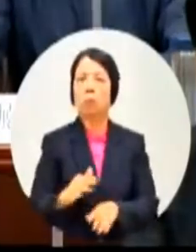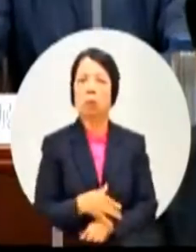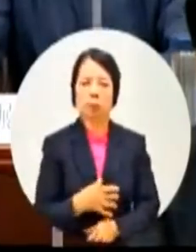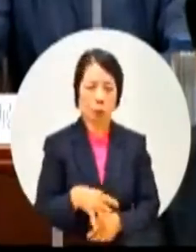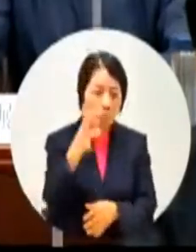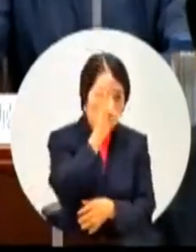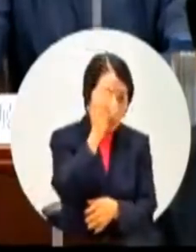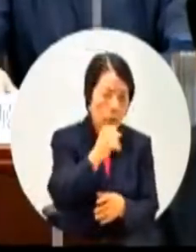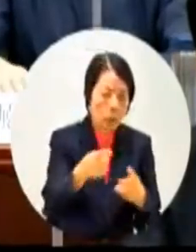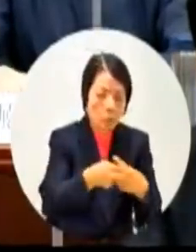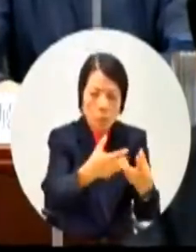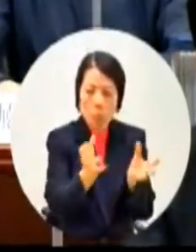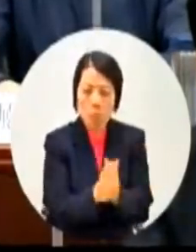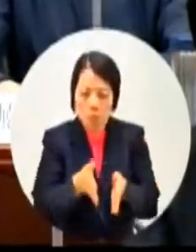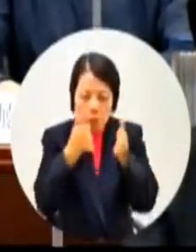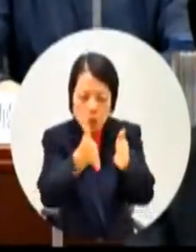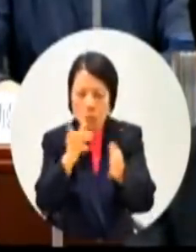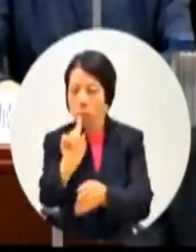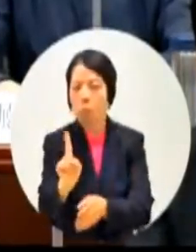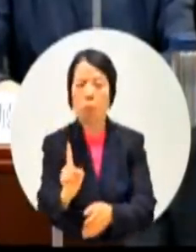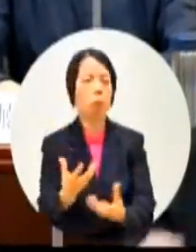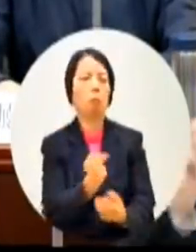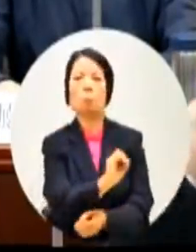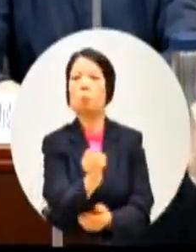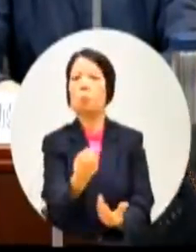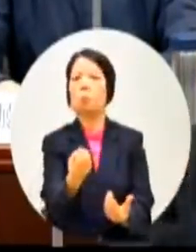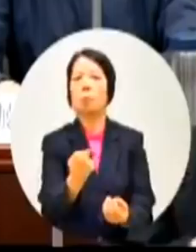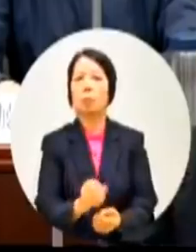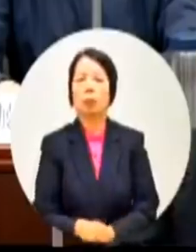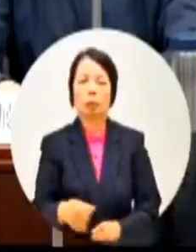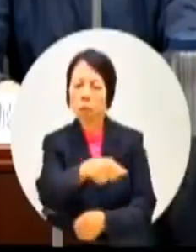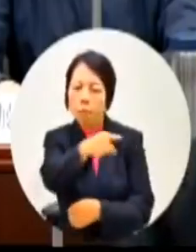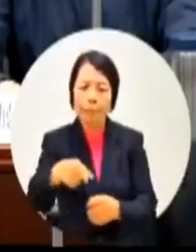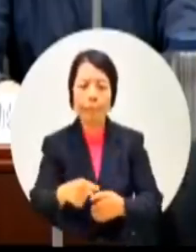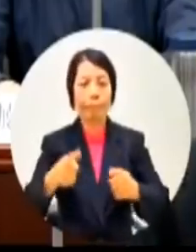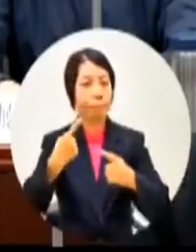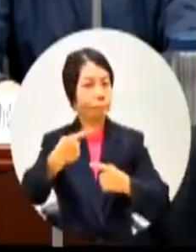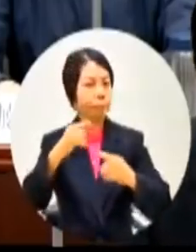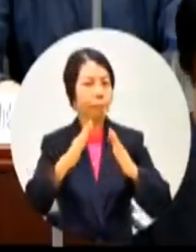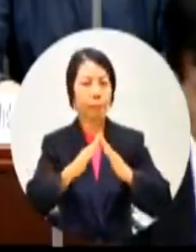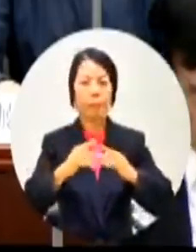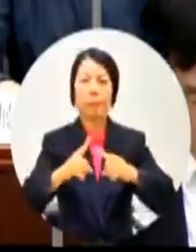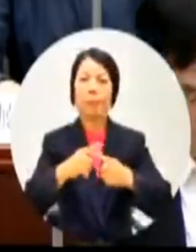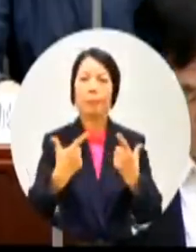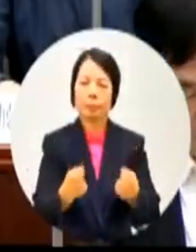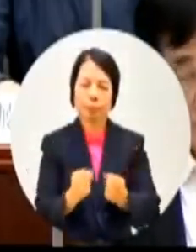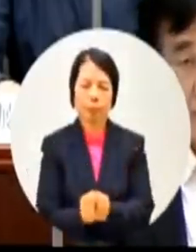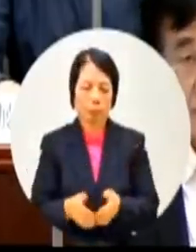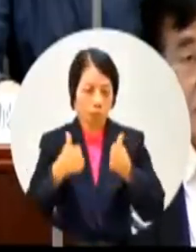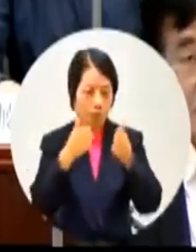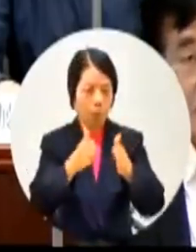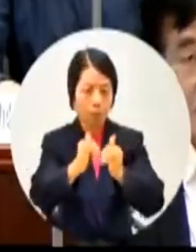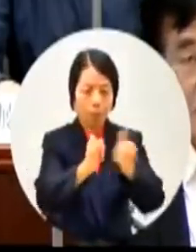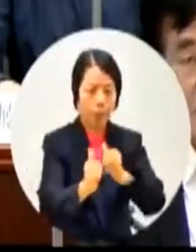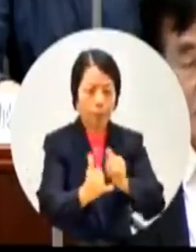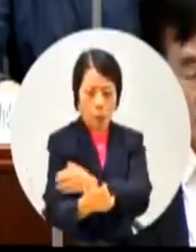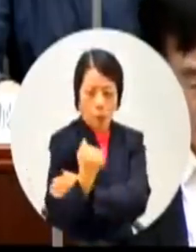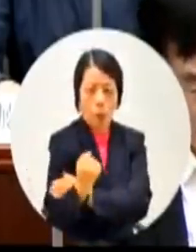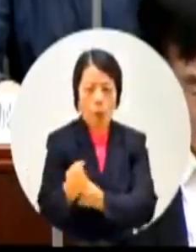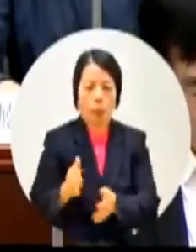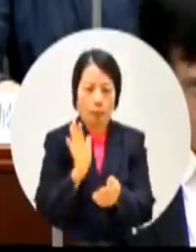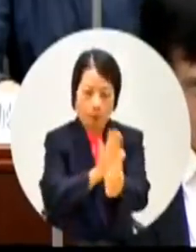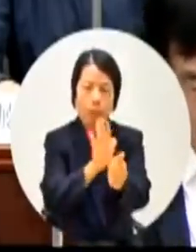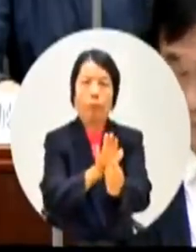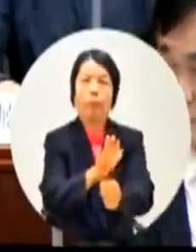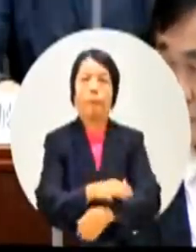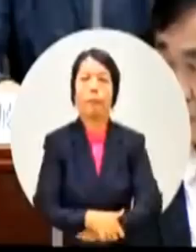希望大家是一家人，好好为高雄市民来打拼。这是第一个给大家报告，我一定会秉持这个。第二个，针对